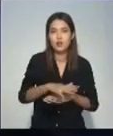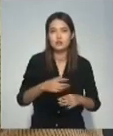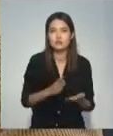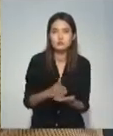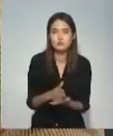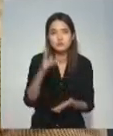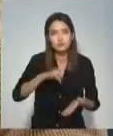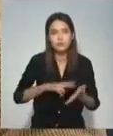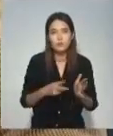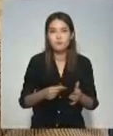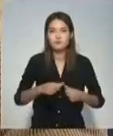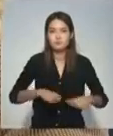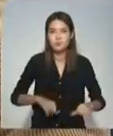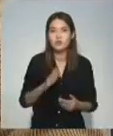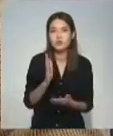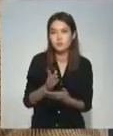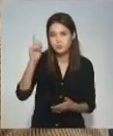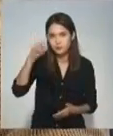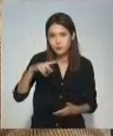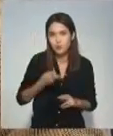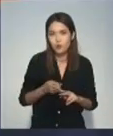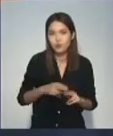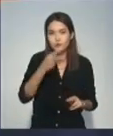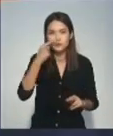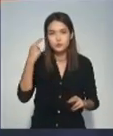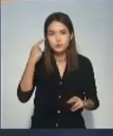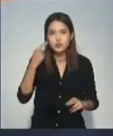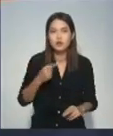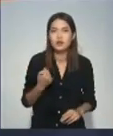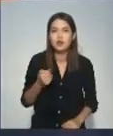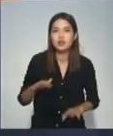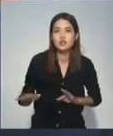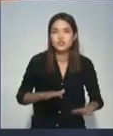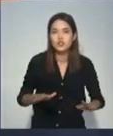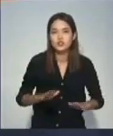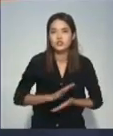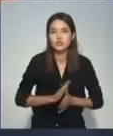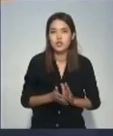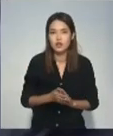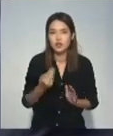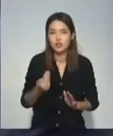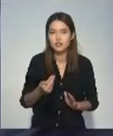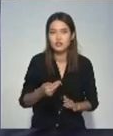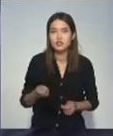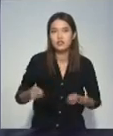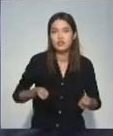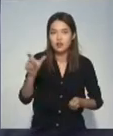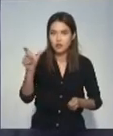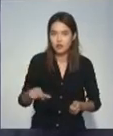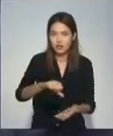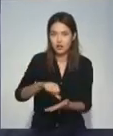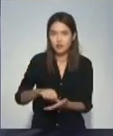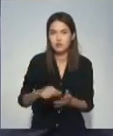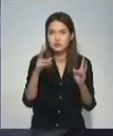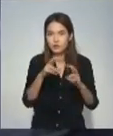комитетінің отырысында белгілі болды. Жиында өңірлерде үгіт-насихат іс-шараларын өткізу кандидаттың байқаушылары мен